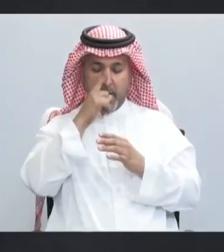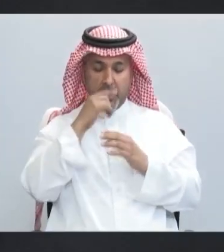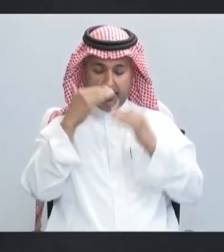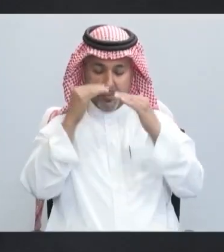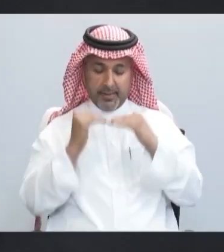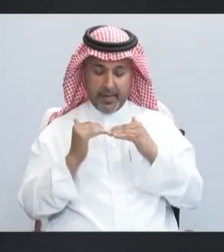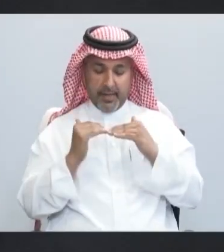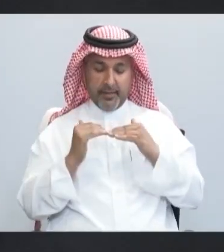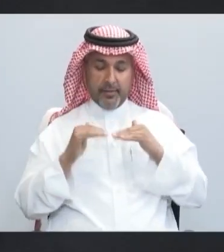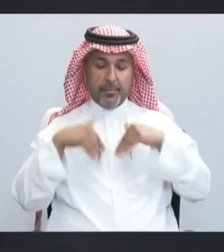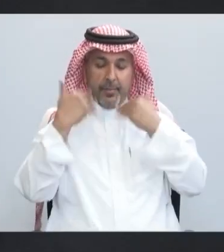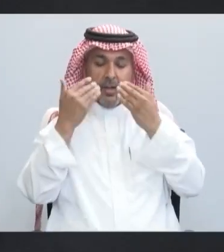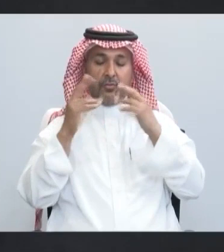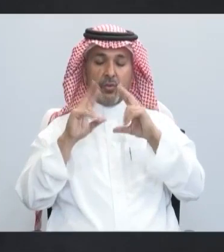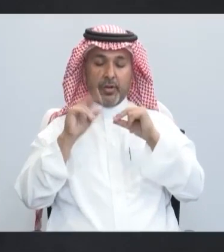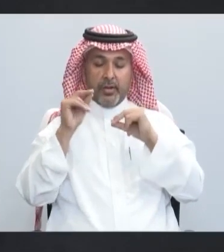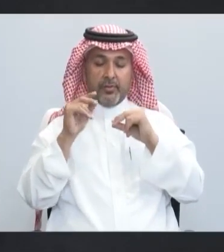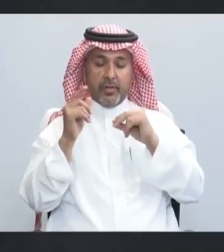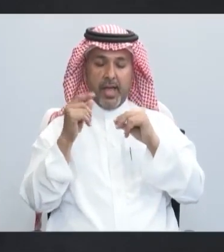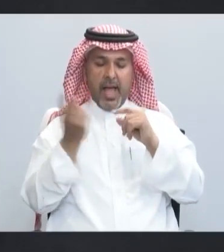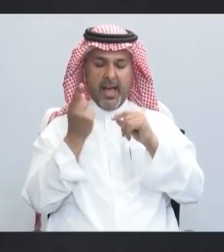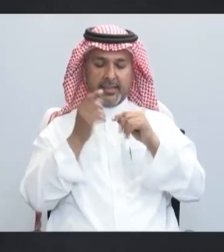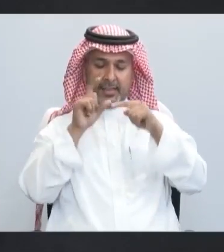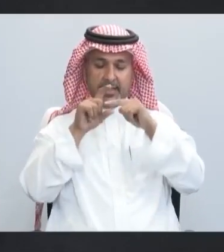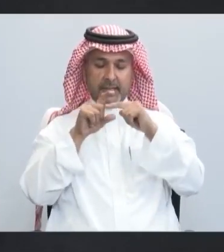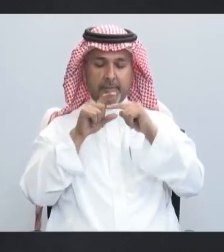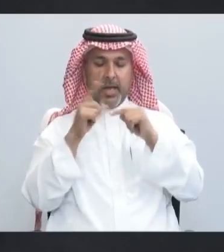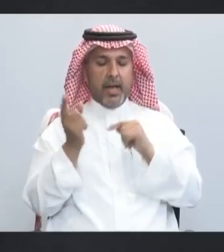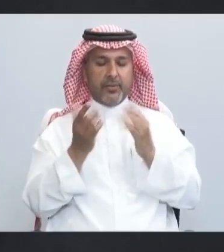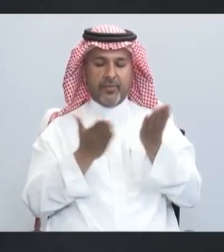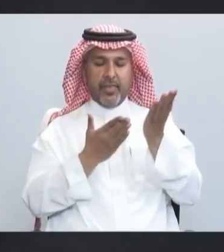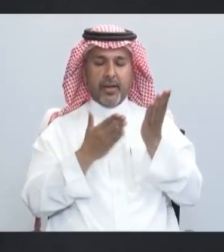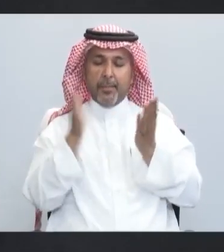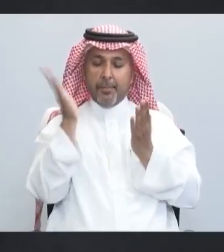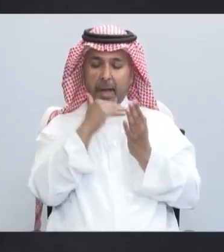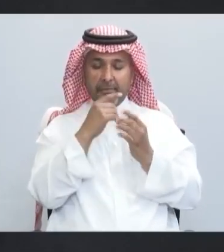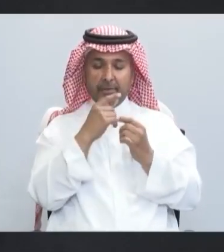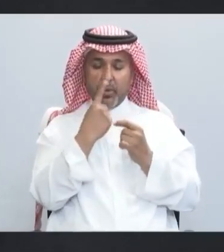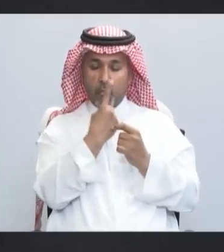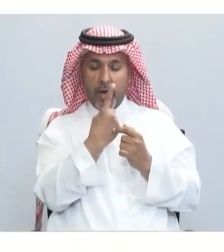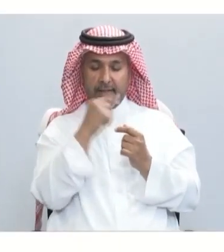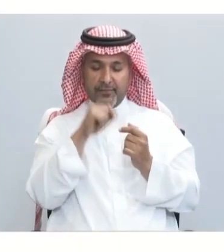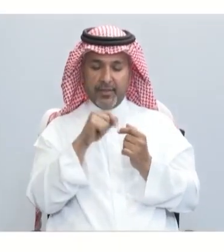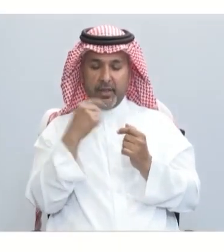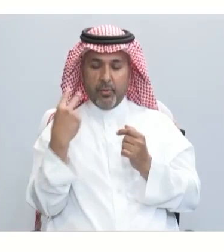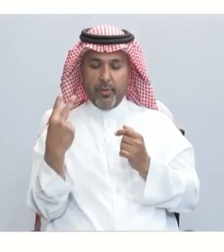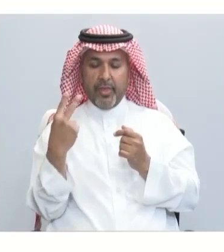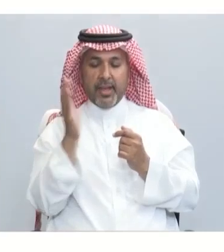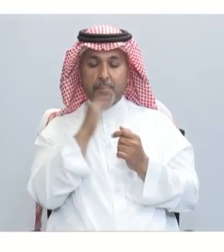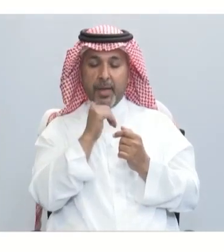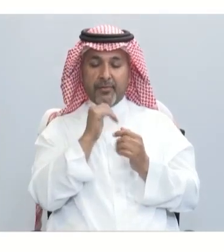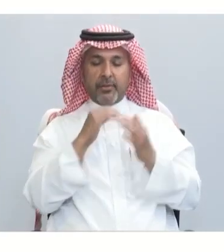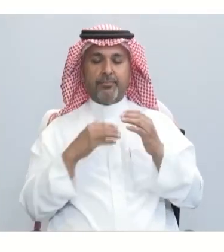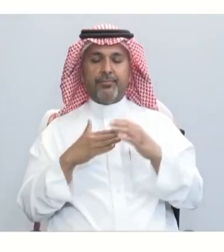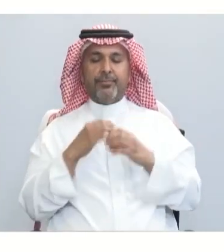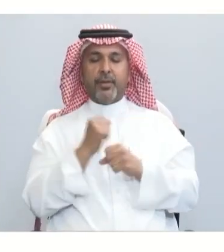البسط مع كل حد من حدود المقام يقبل على نفس القاسم اللي بنقسم عليه لكن ماذا سنعمل هنا ما الذي يجب ان نعمله هنا احسنتم